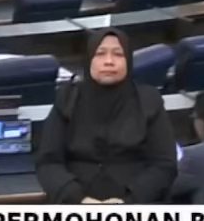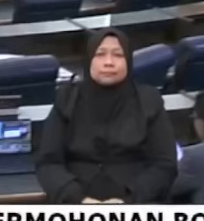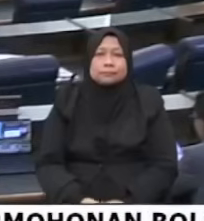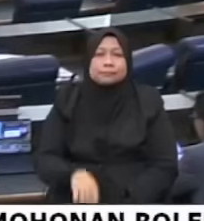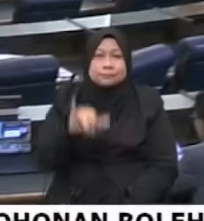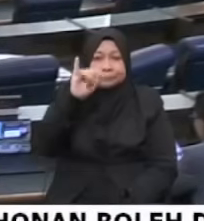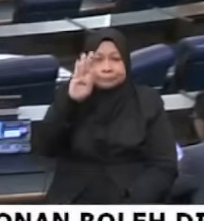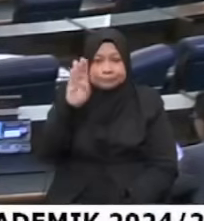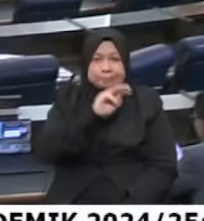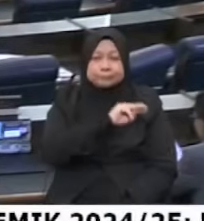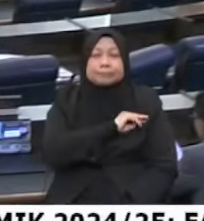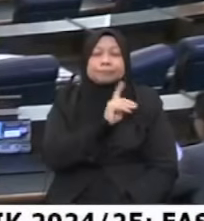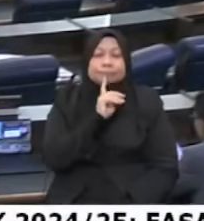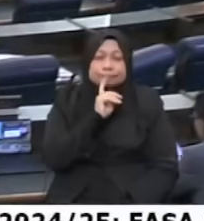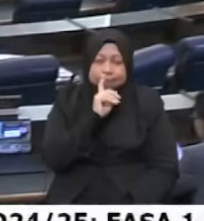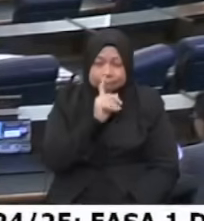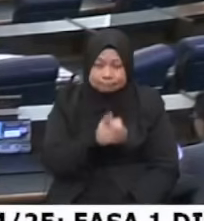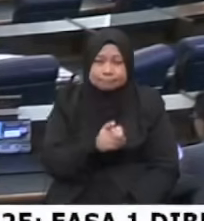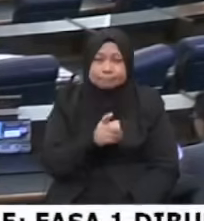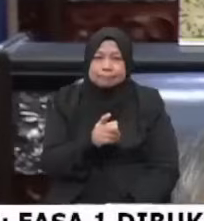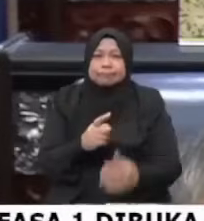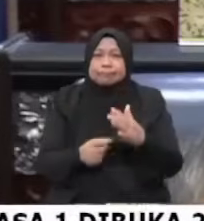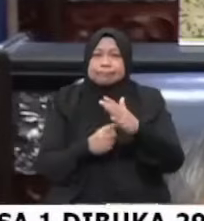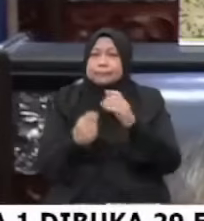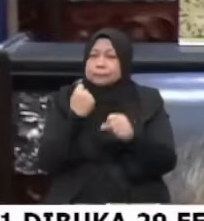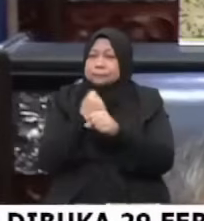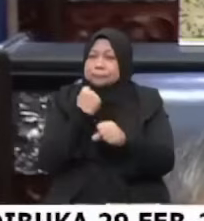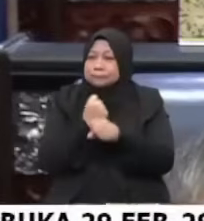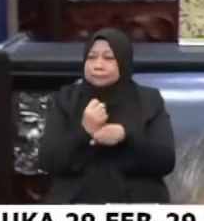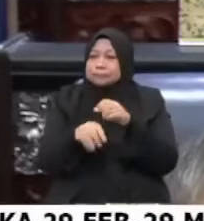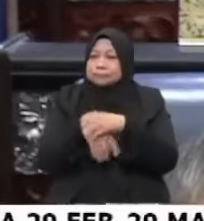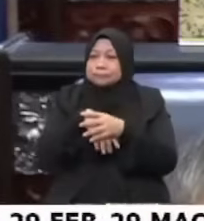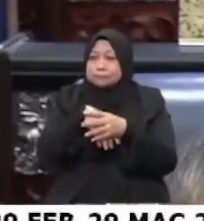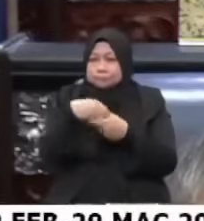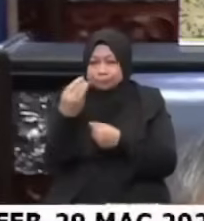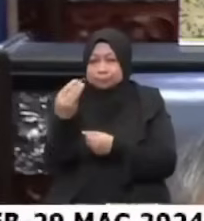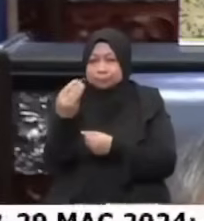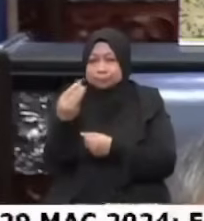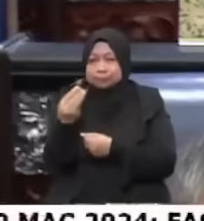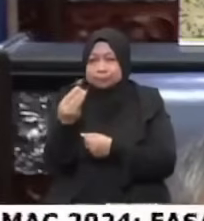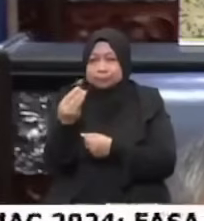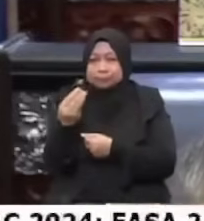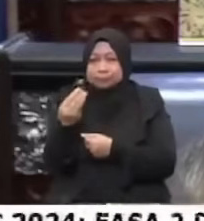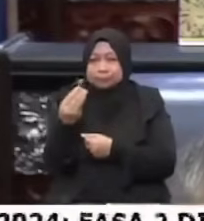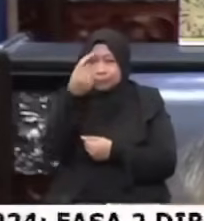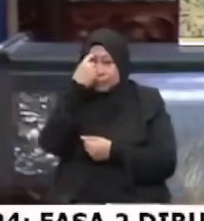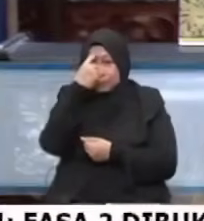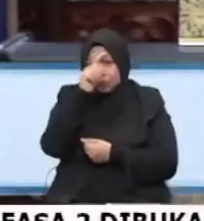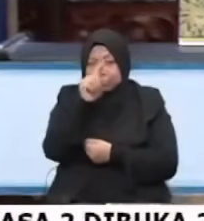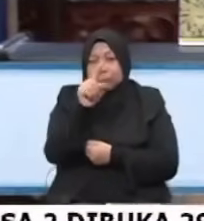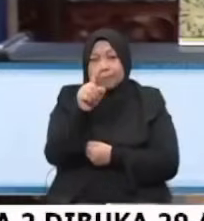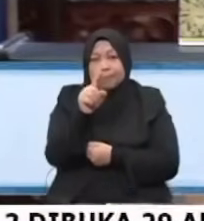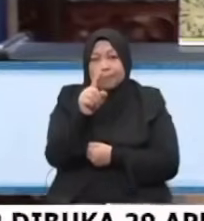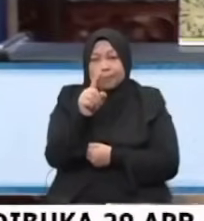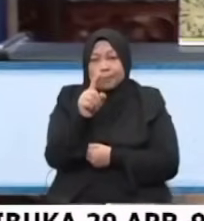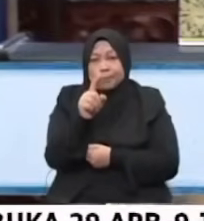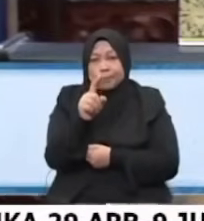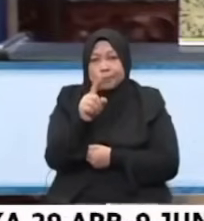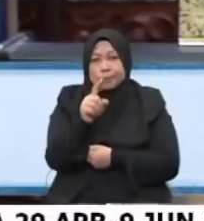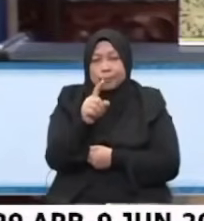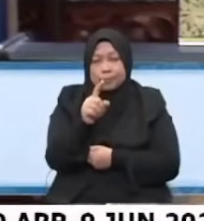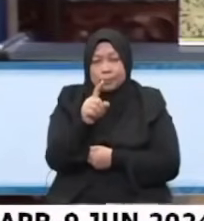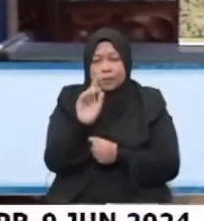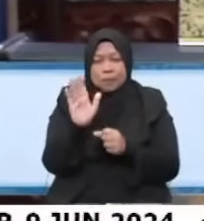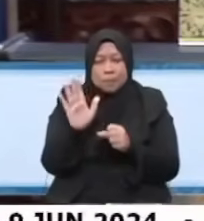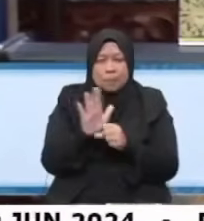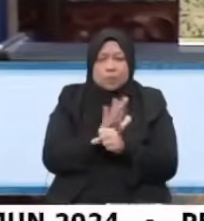menteri sememangnya dasar pekerja asing adalah untuk apa tu untuk